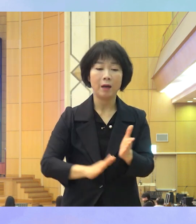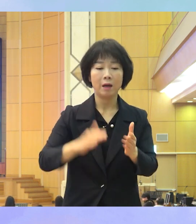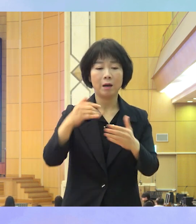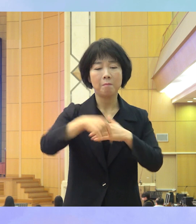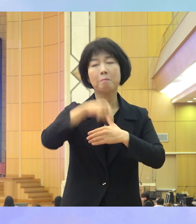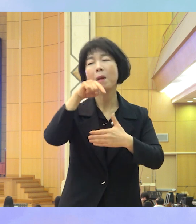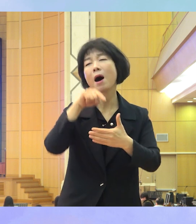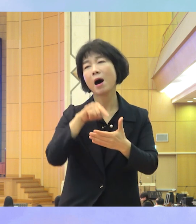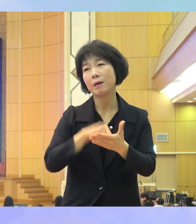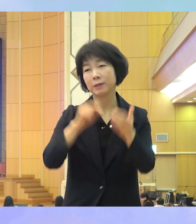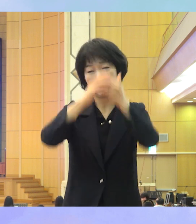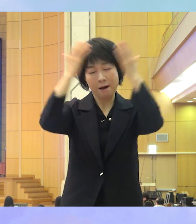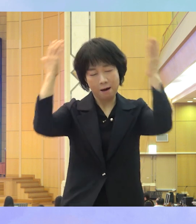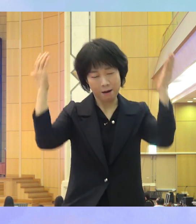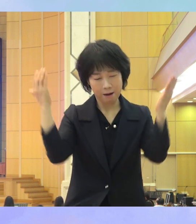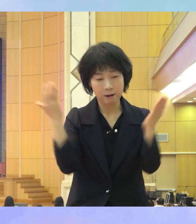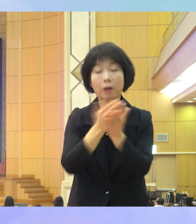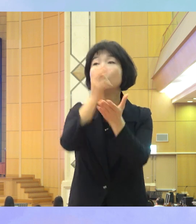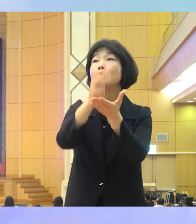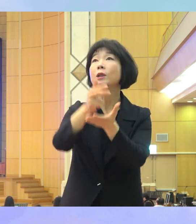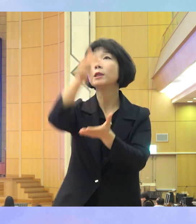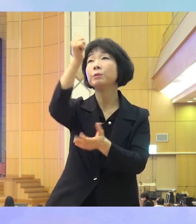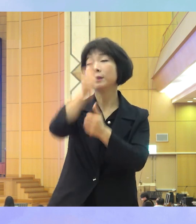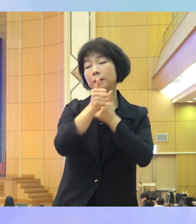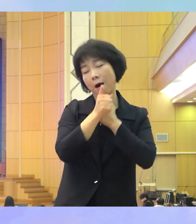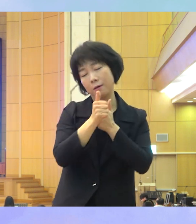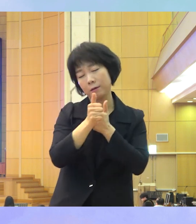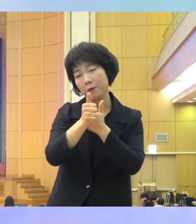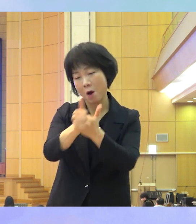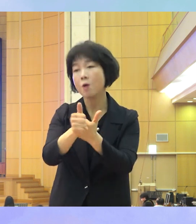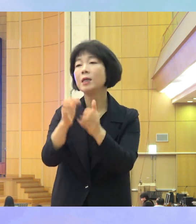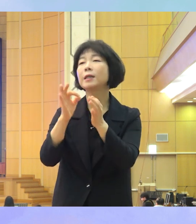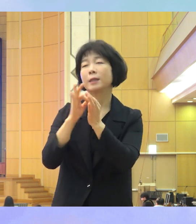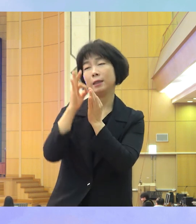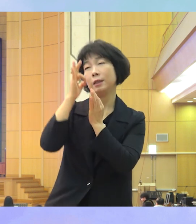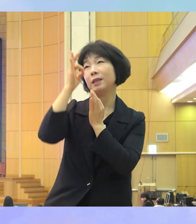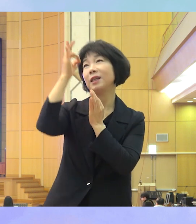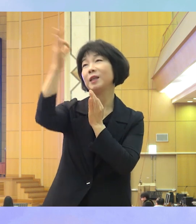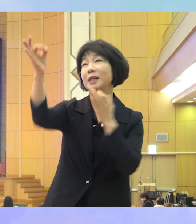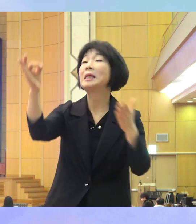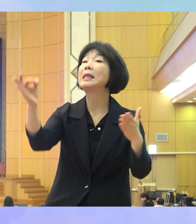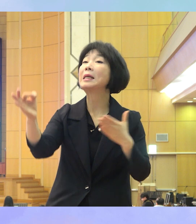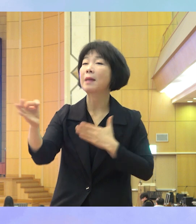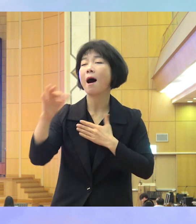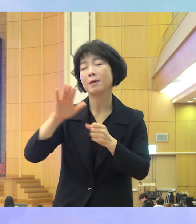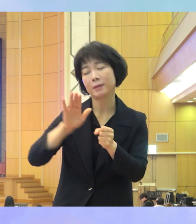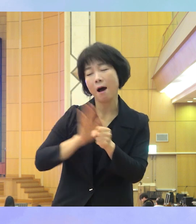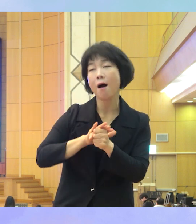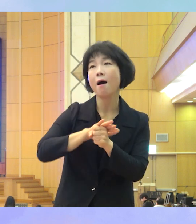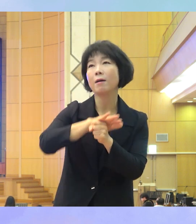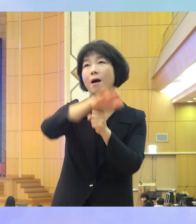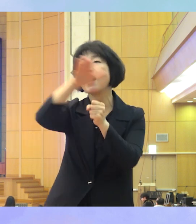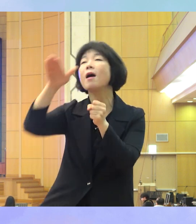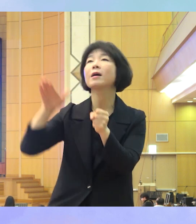내 맘을 다하여서 주님을 따르며 길이 나를